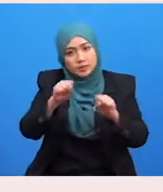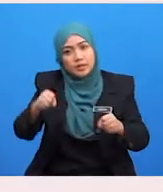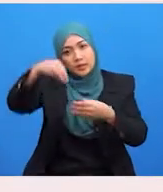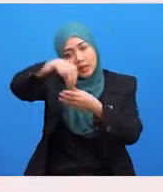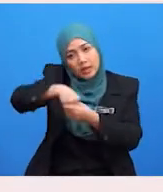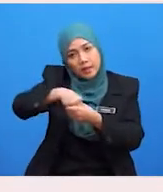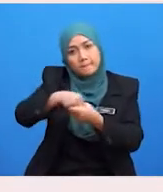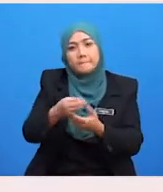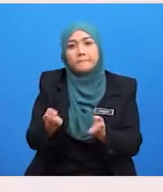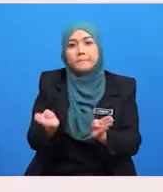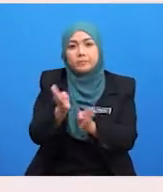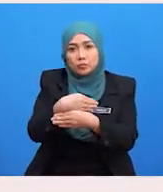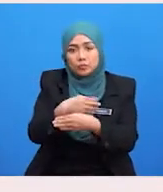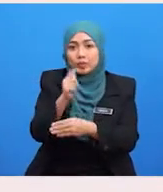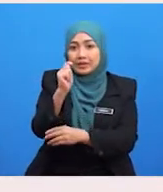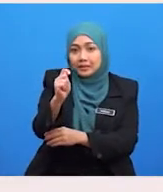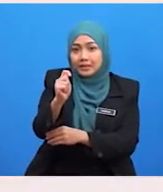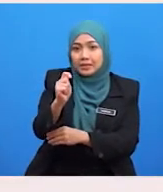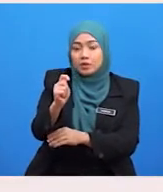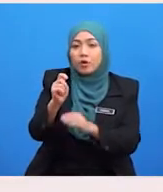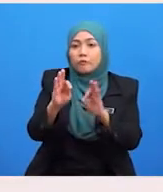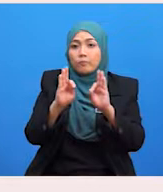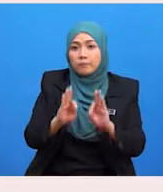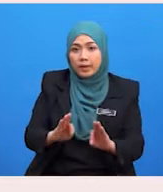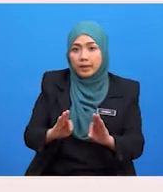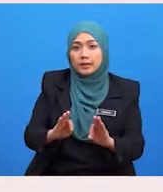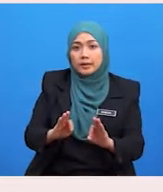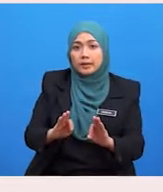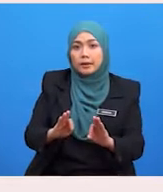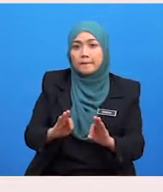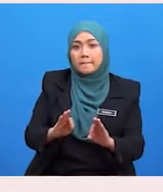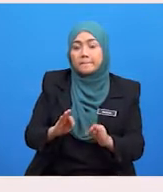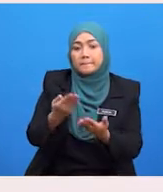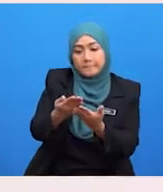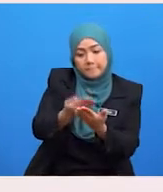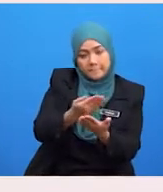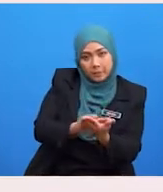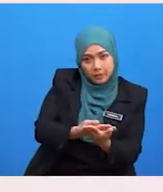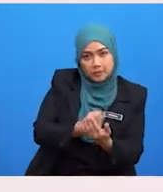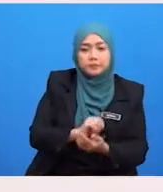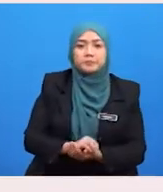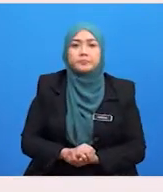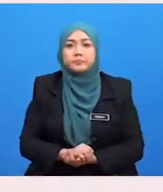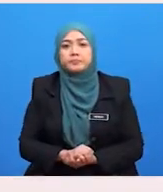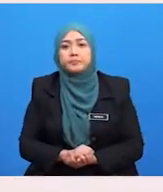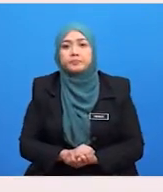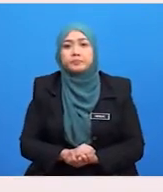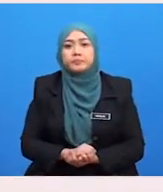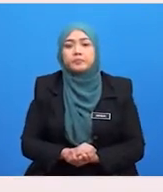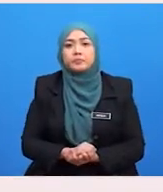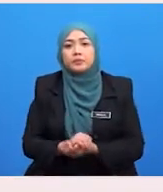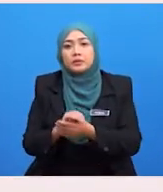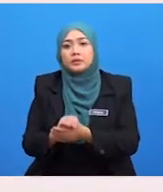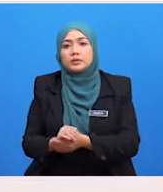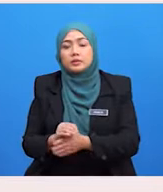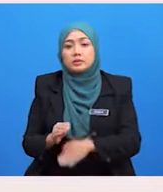T dan format penyata. Dalam akaun untung rugi, bentuk T akan merekod susut nilai kenderaan